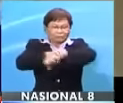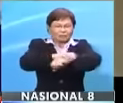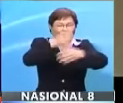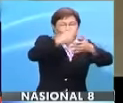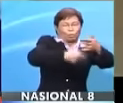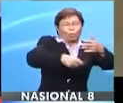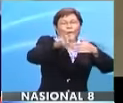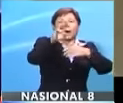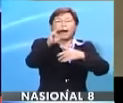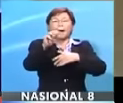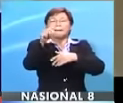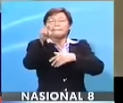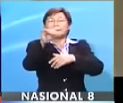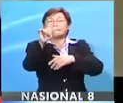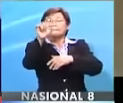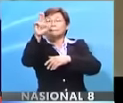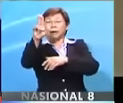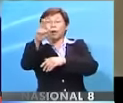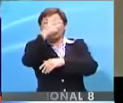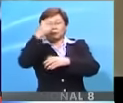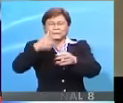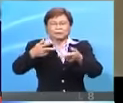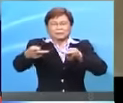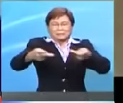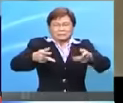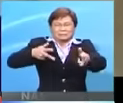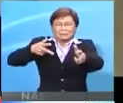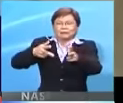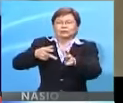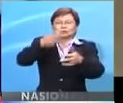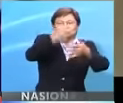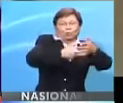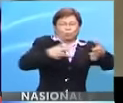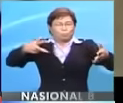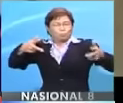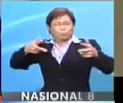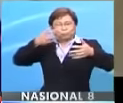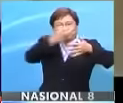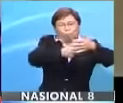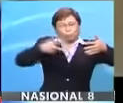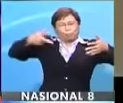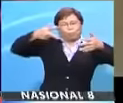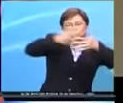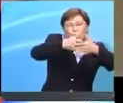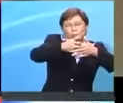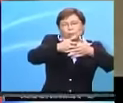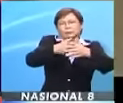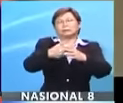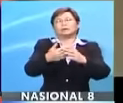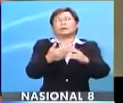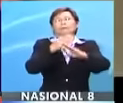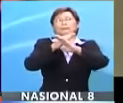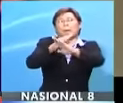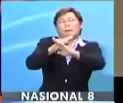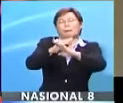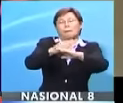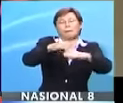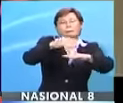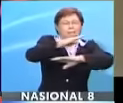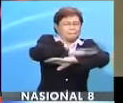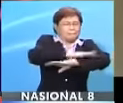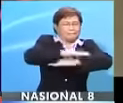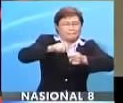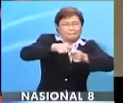tol mambau selepas kenderaan mereka melanggar Pengadang tol lalu tersekat di kaunter pembayaran dua bilah Parang yang